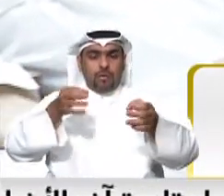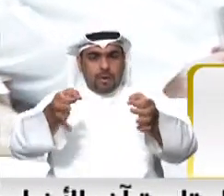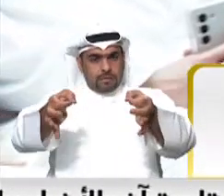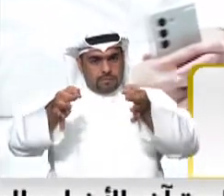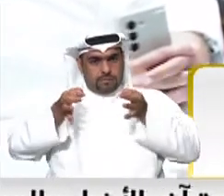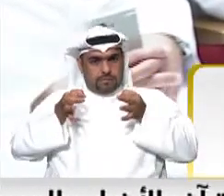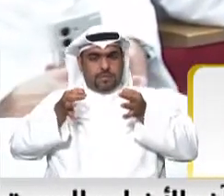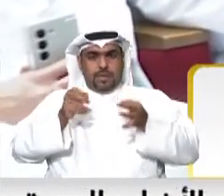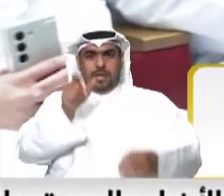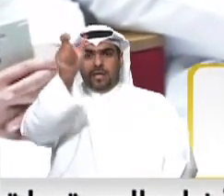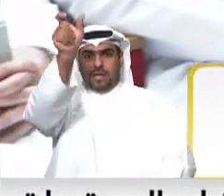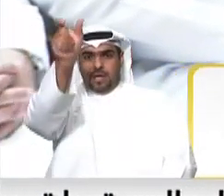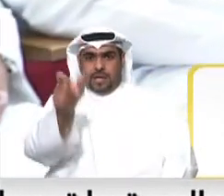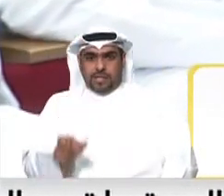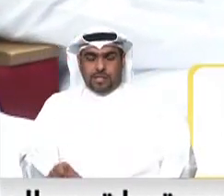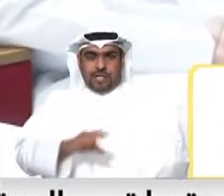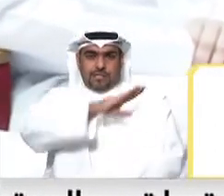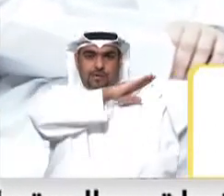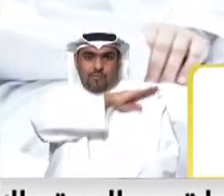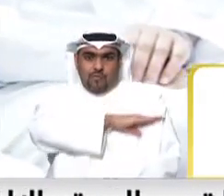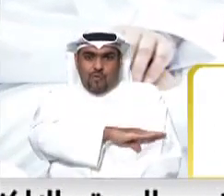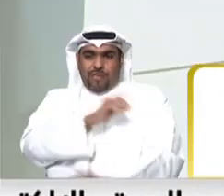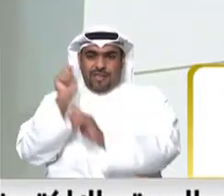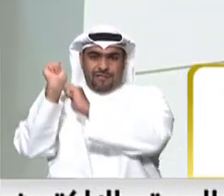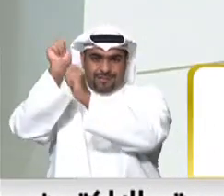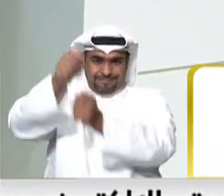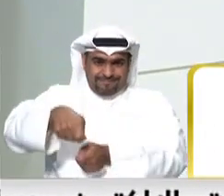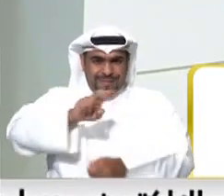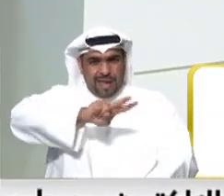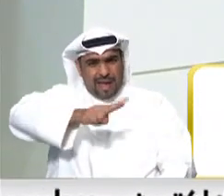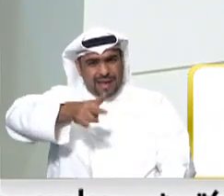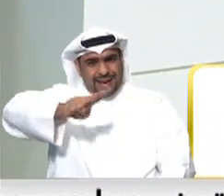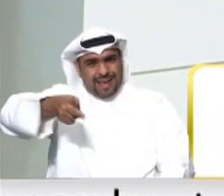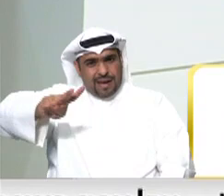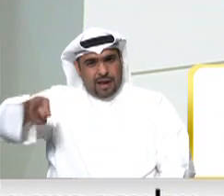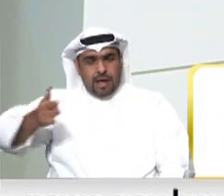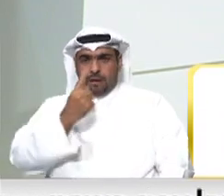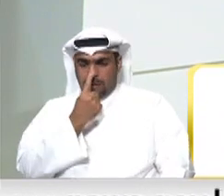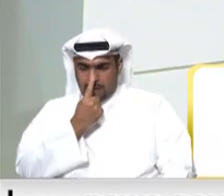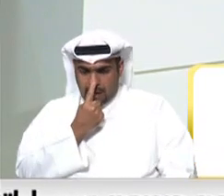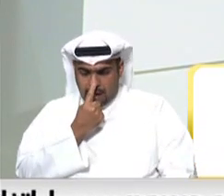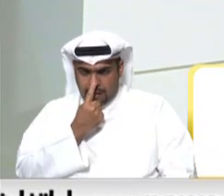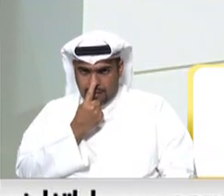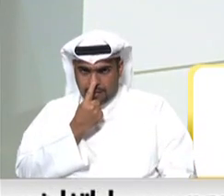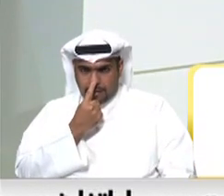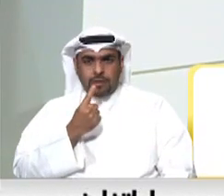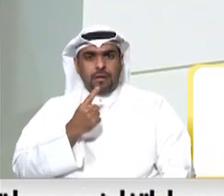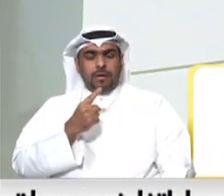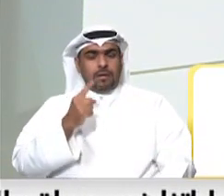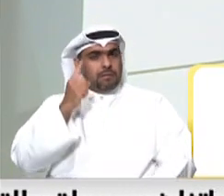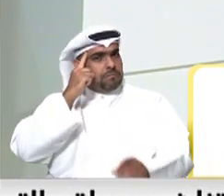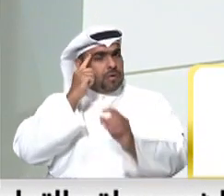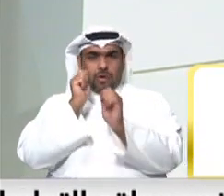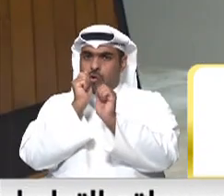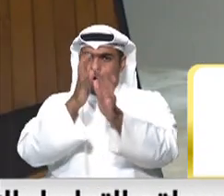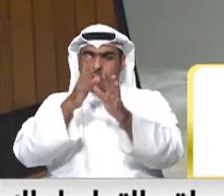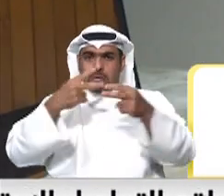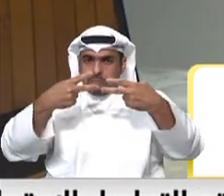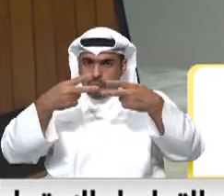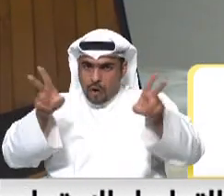من مواطنيها وتوفير فرص العمل لهم لكسب الرزق والالتزام بضمان حرية اختيار العمل أو قبوله.